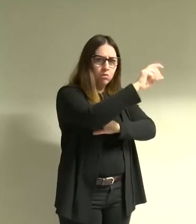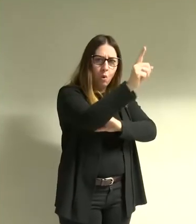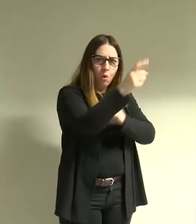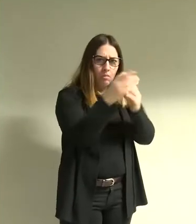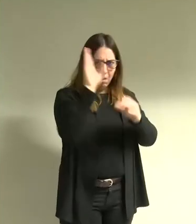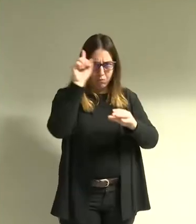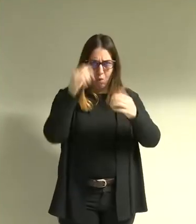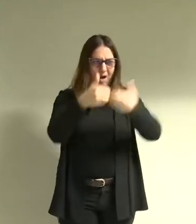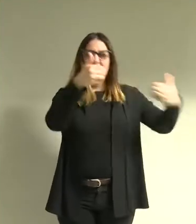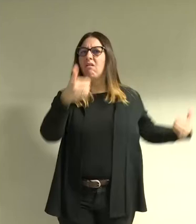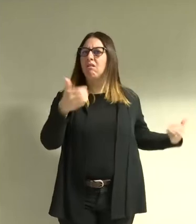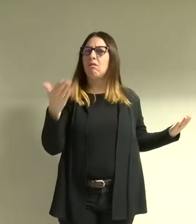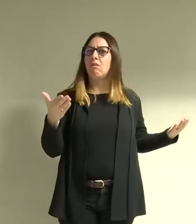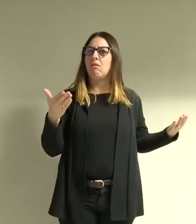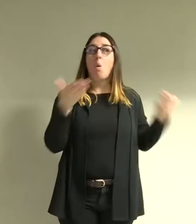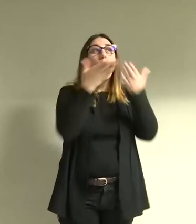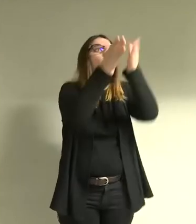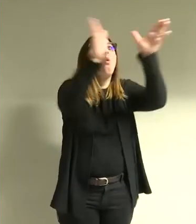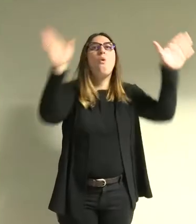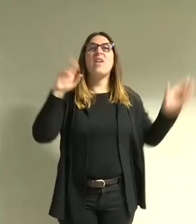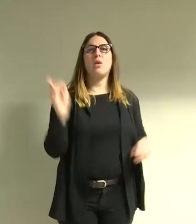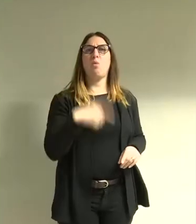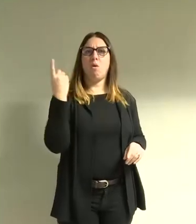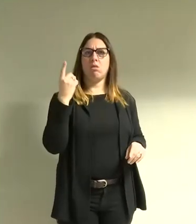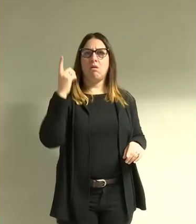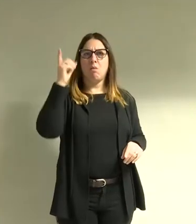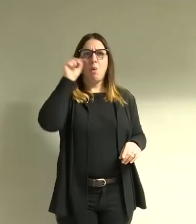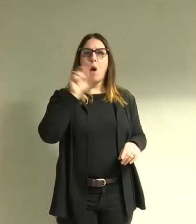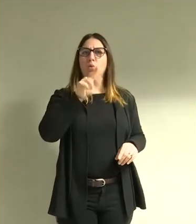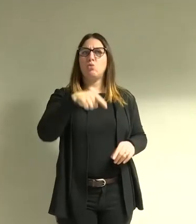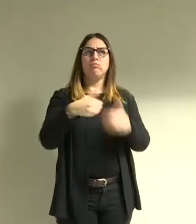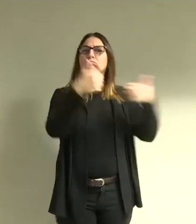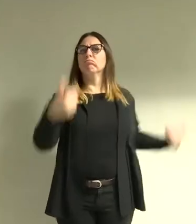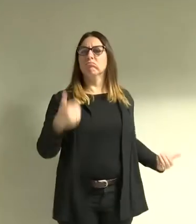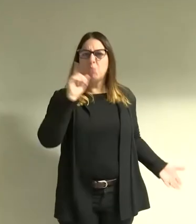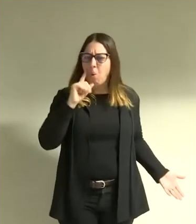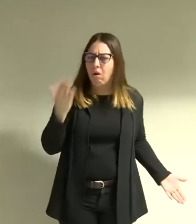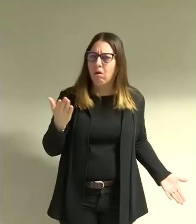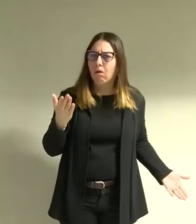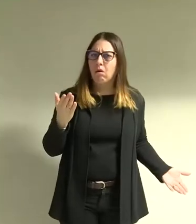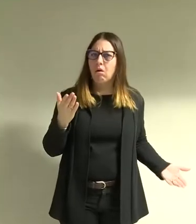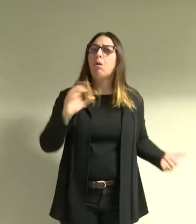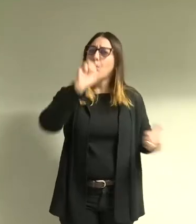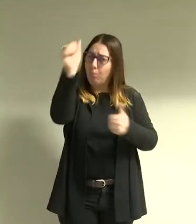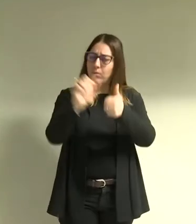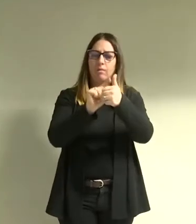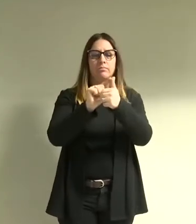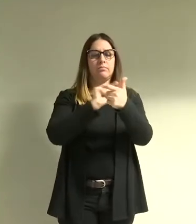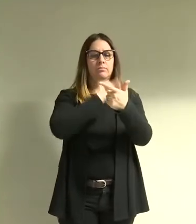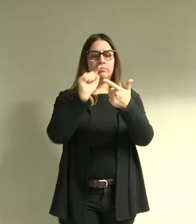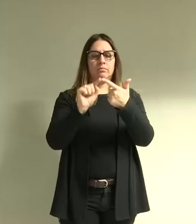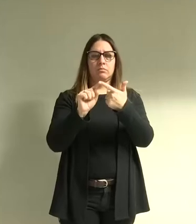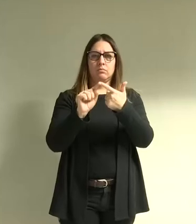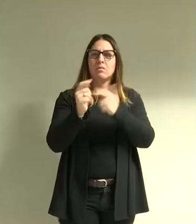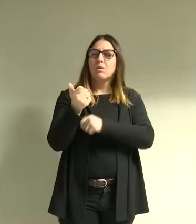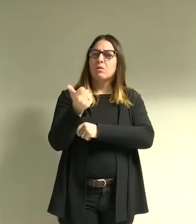vous les exclus et si vous dites ouvrir les cci à tout le monde voilà ça c'est la première chose quant au point que vous